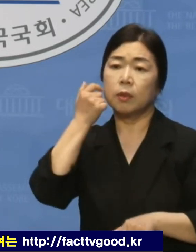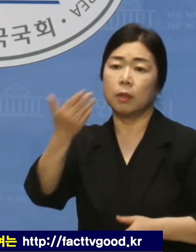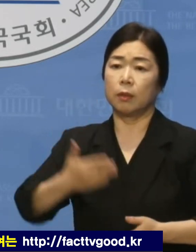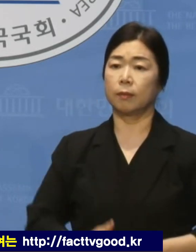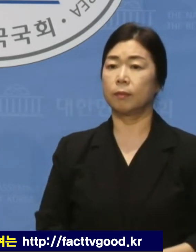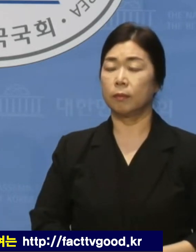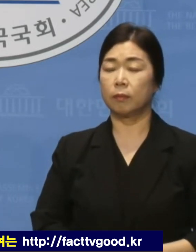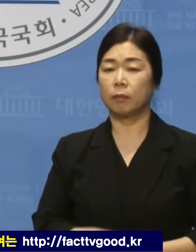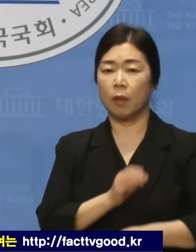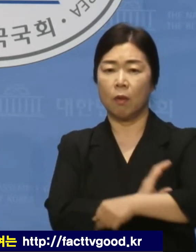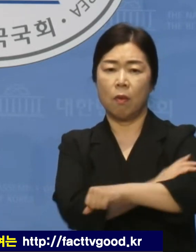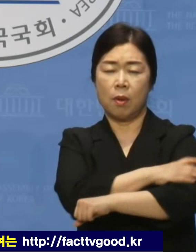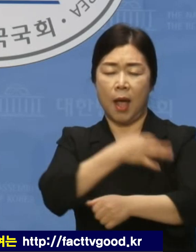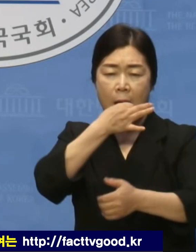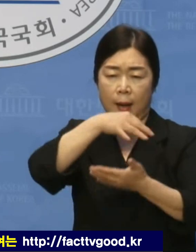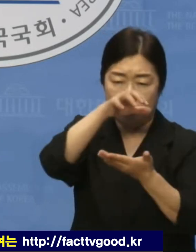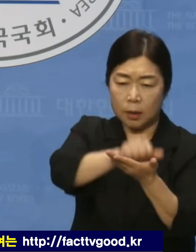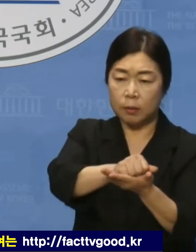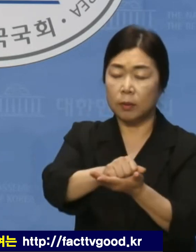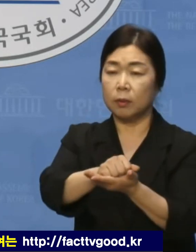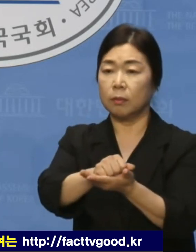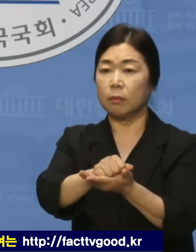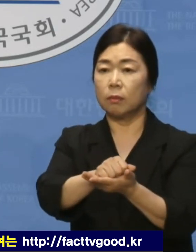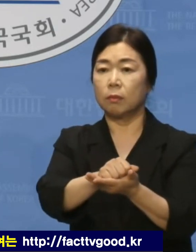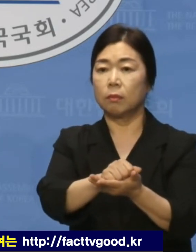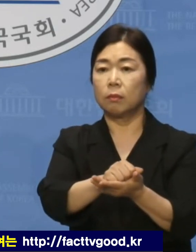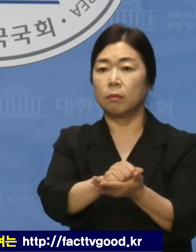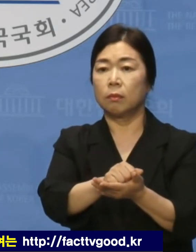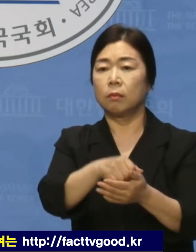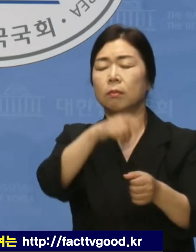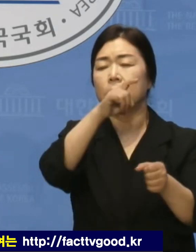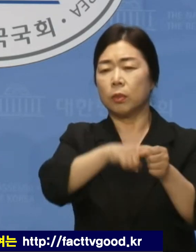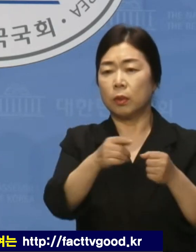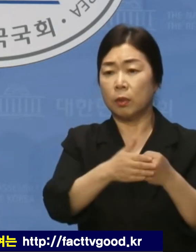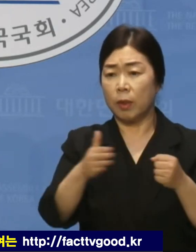권력 장악 일념에 온 사회를 공포사회로